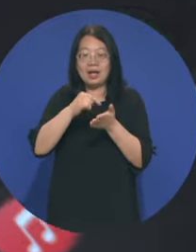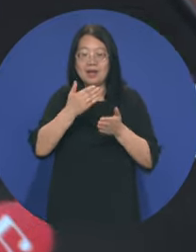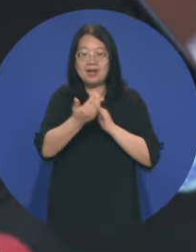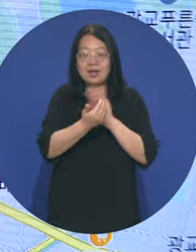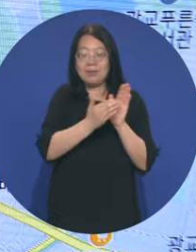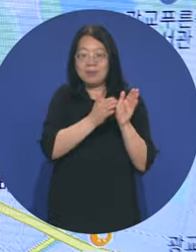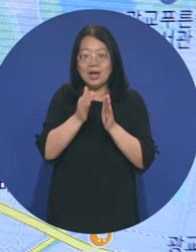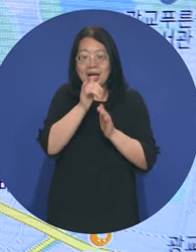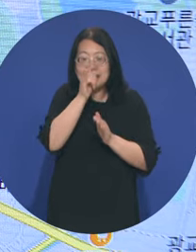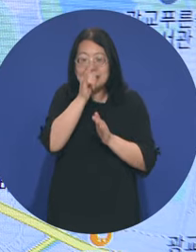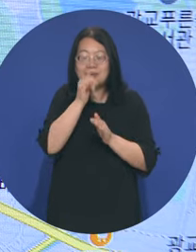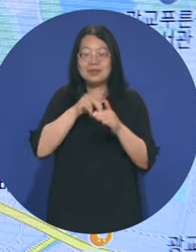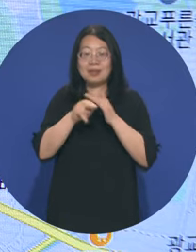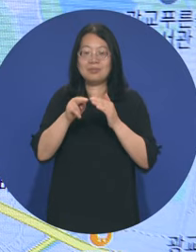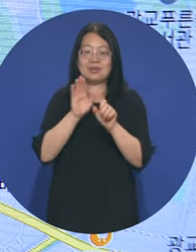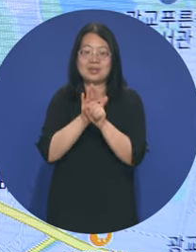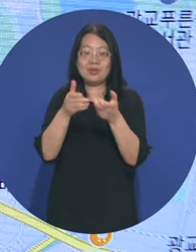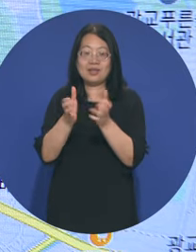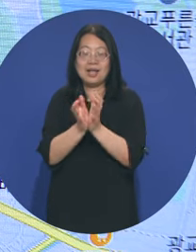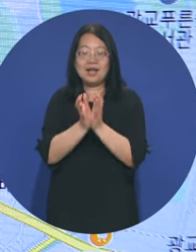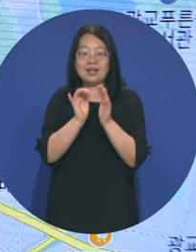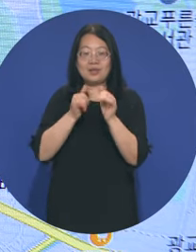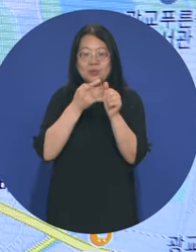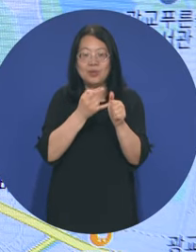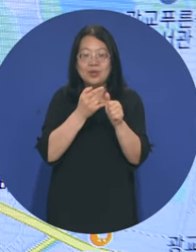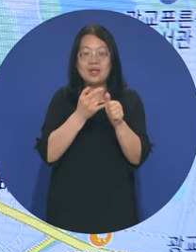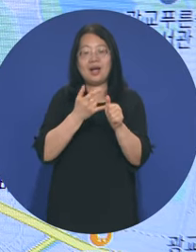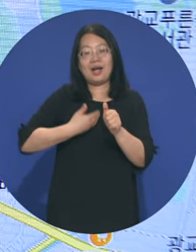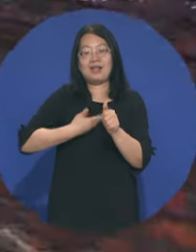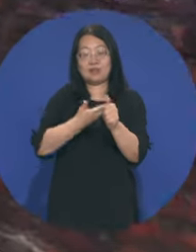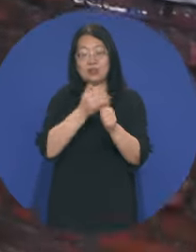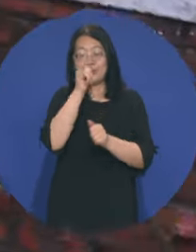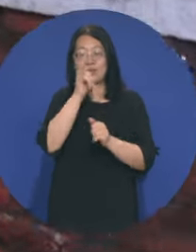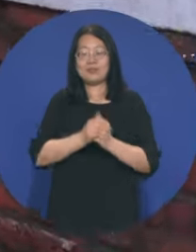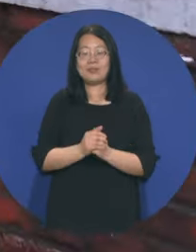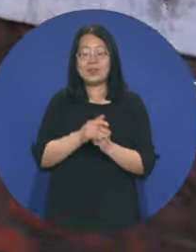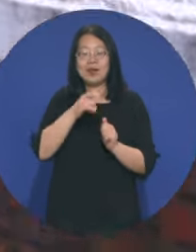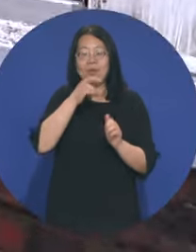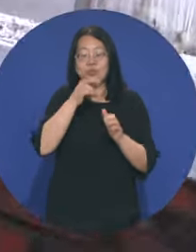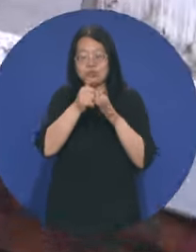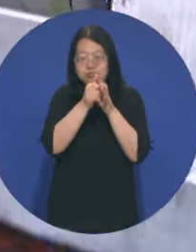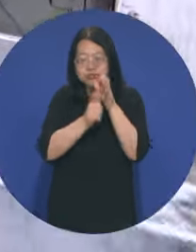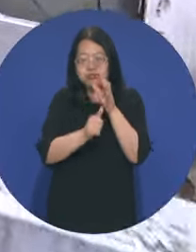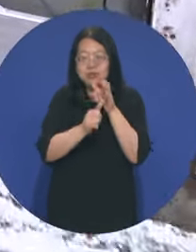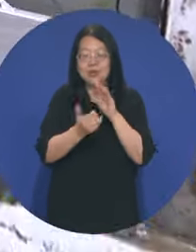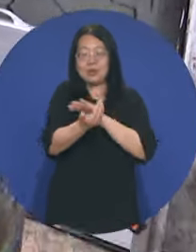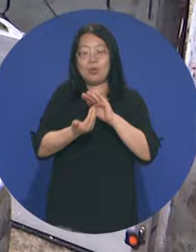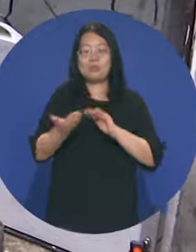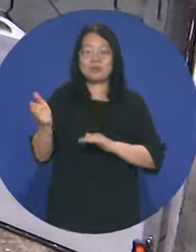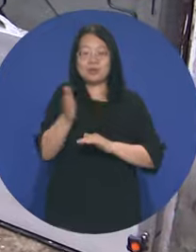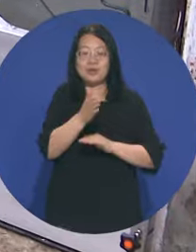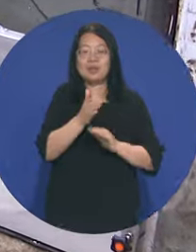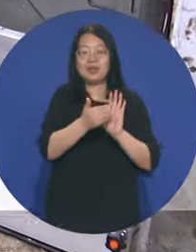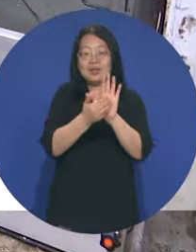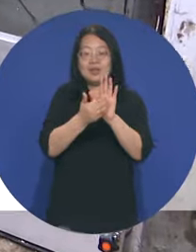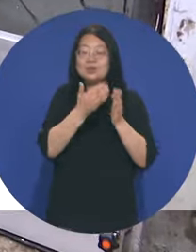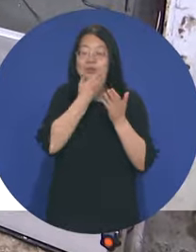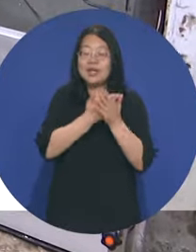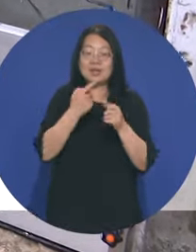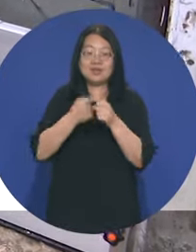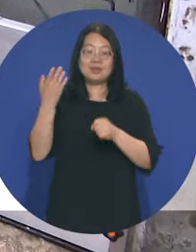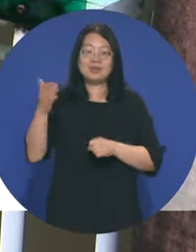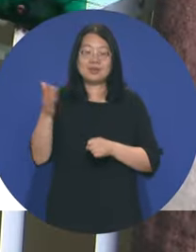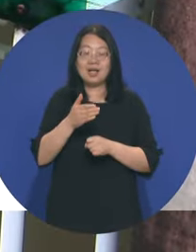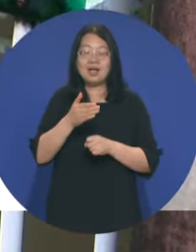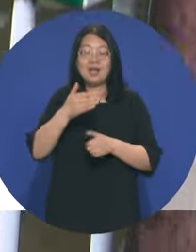취약층 대피를 돕는 대피지원단, 가족들에게 연락이 닿습니다. 침수를 애초에 막는 것도 중요합니다.